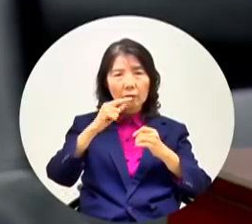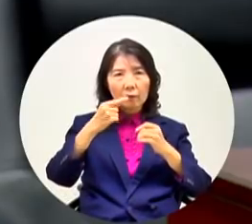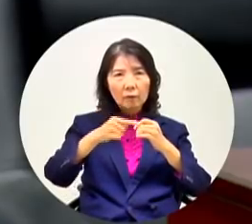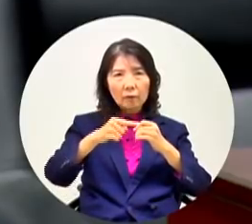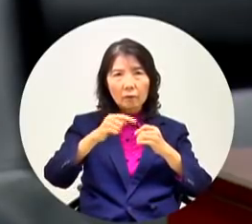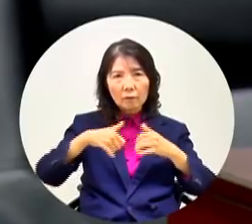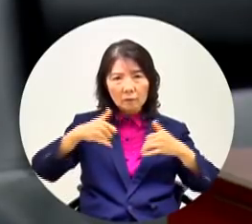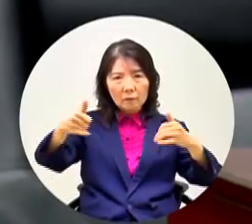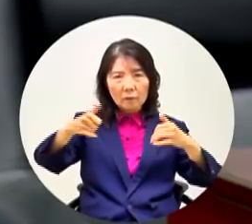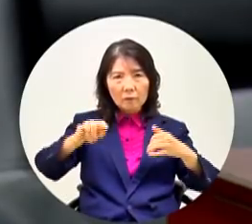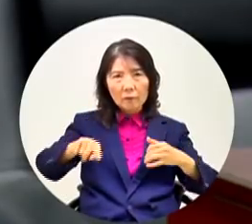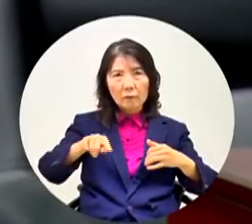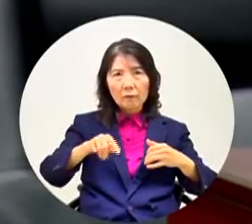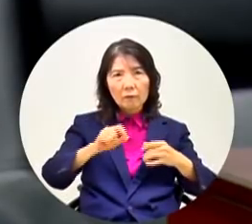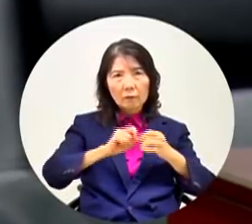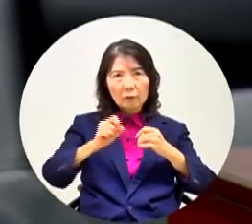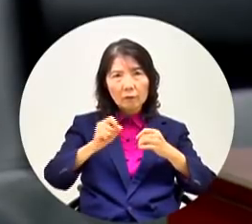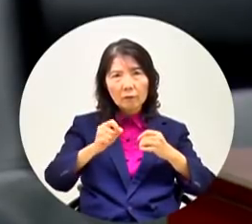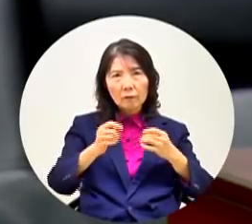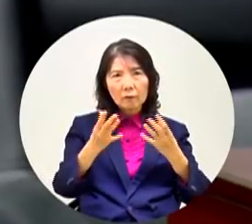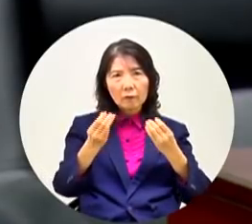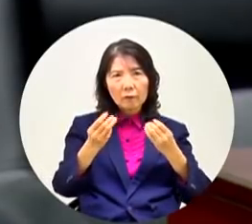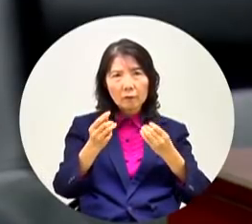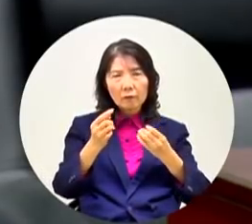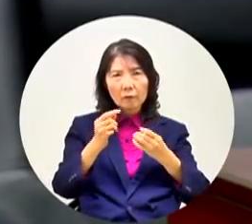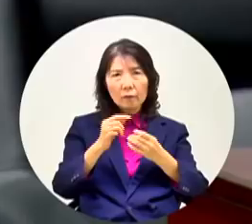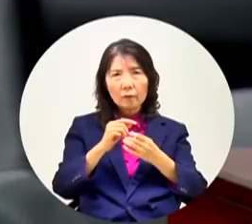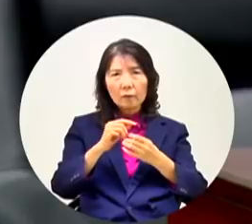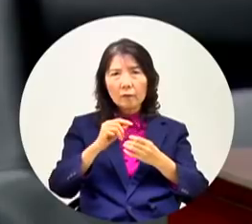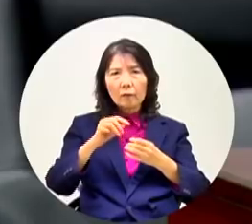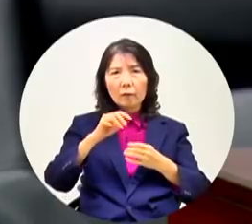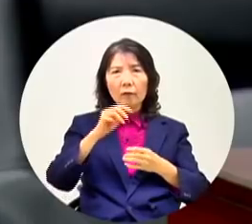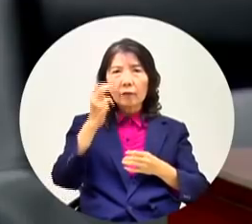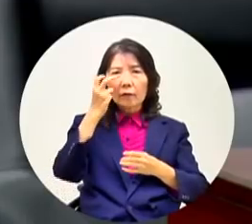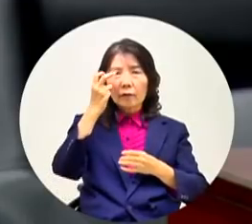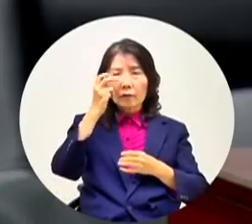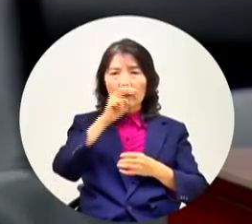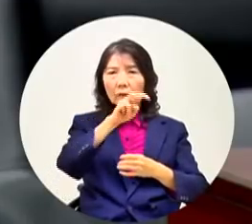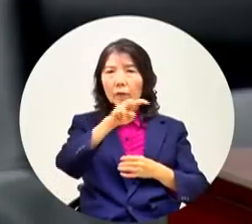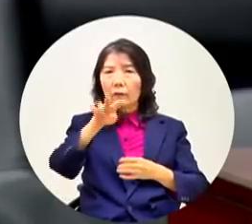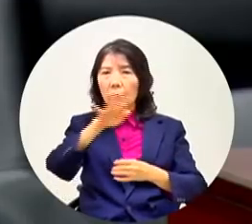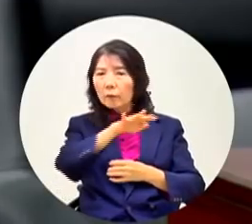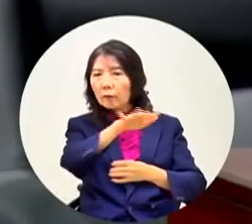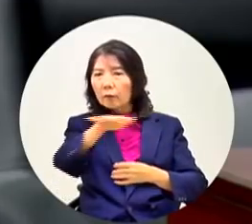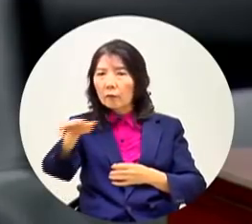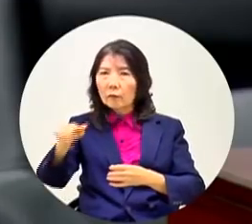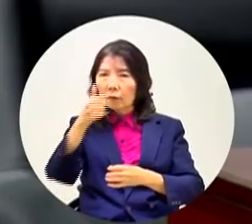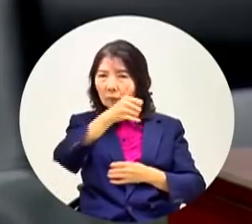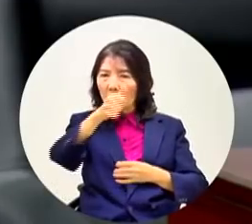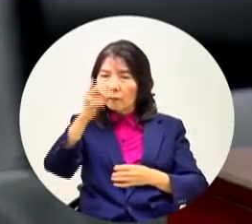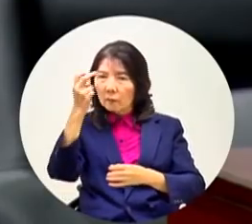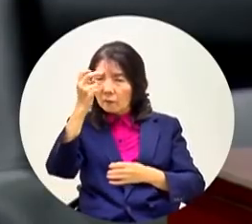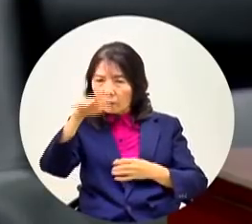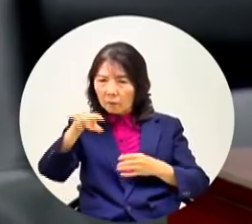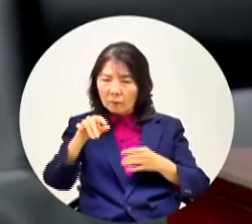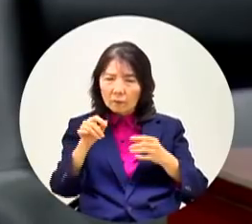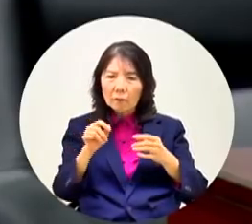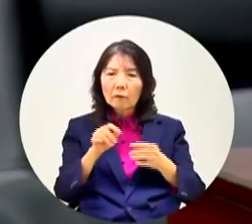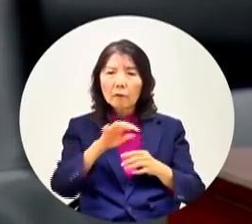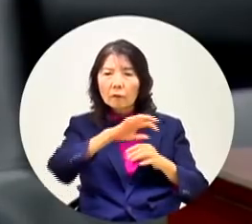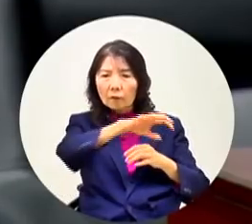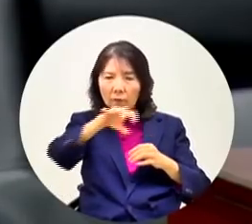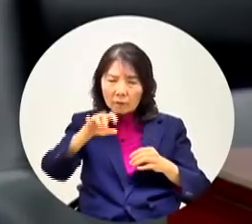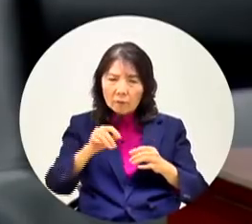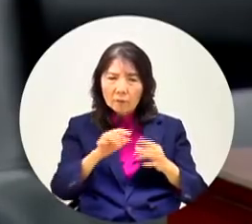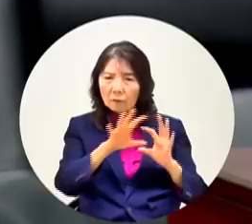当中的规划。都无去参考地缘关系啊，就直接来规划到咱个曹公进的旁边，结果